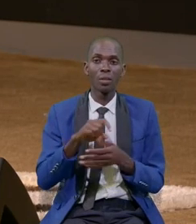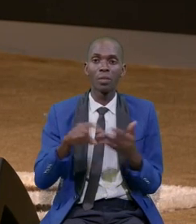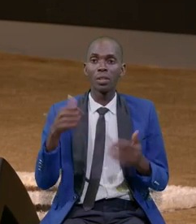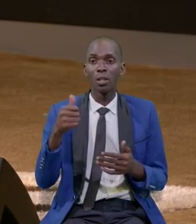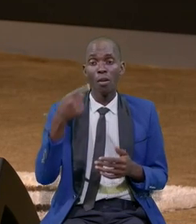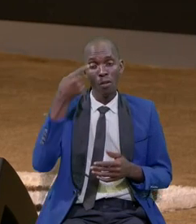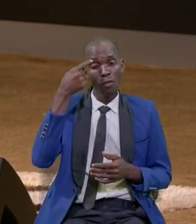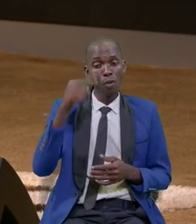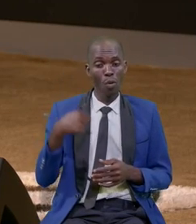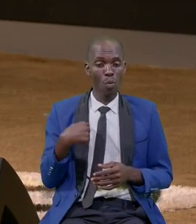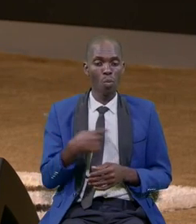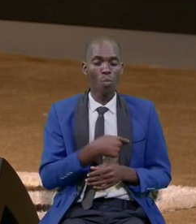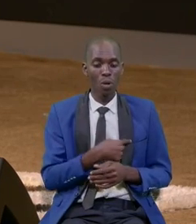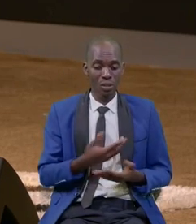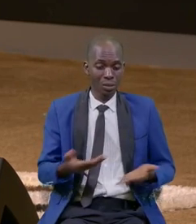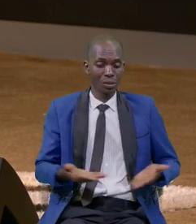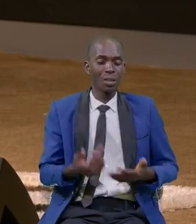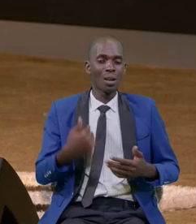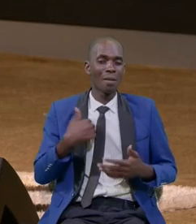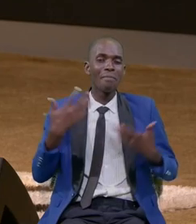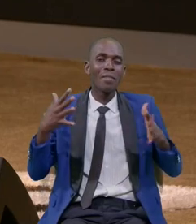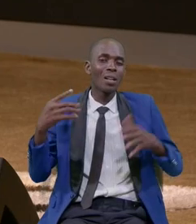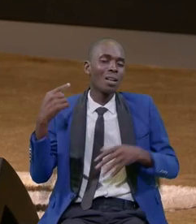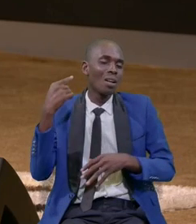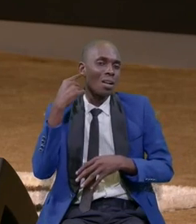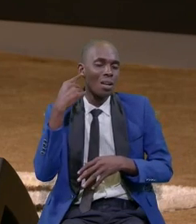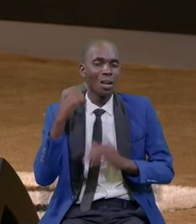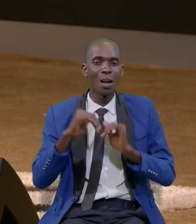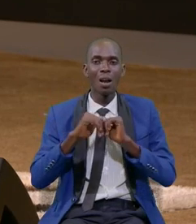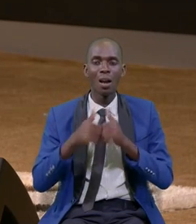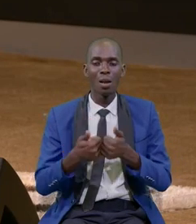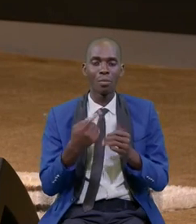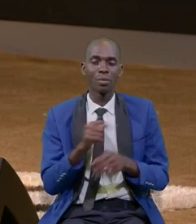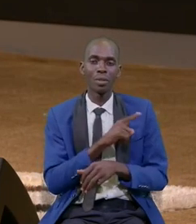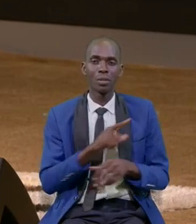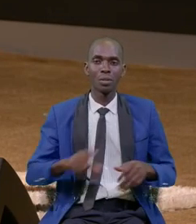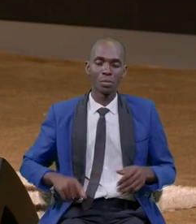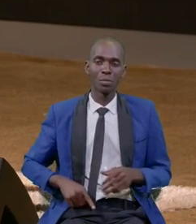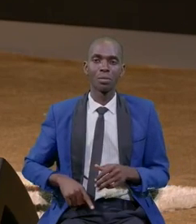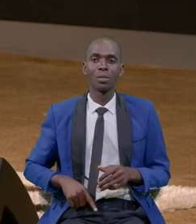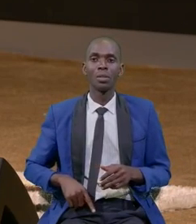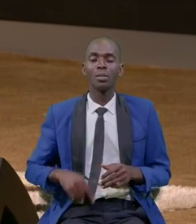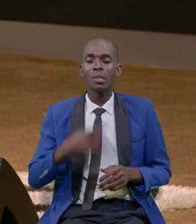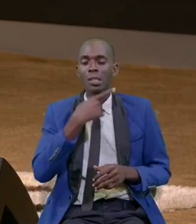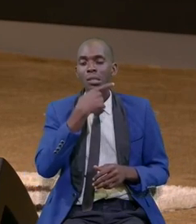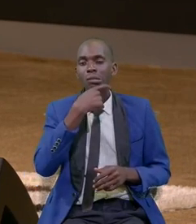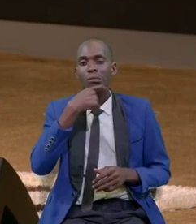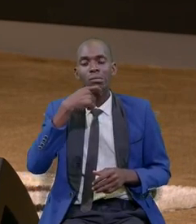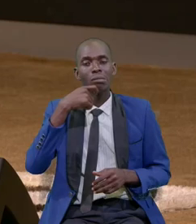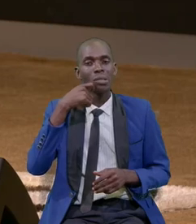Car nous avons appris comment, à votre sortie